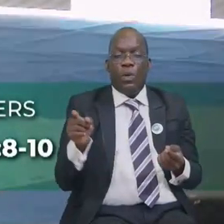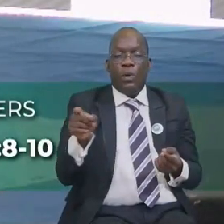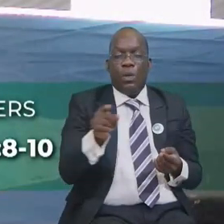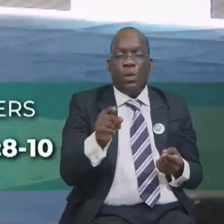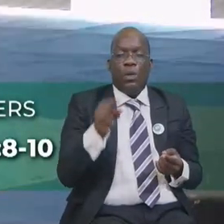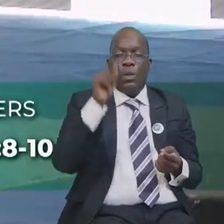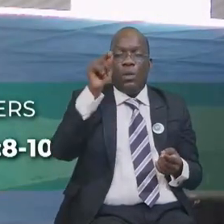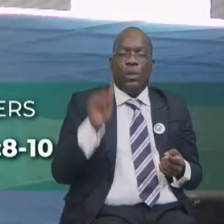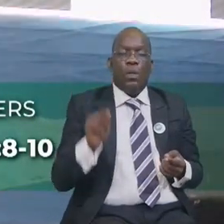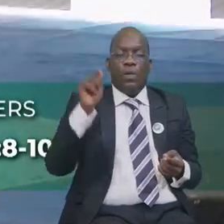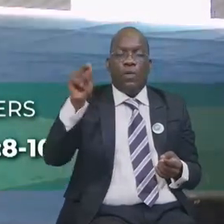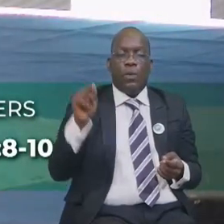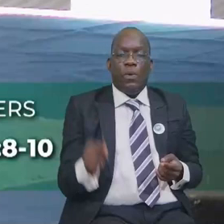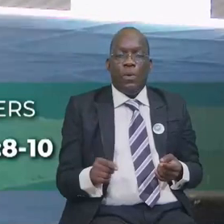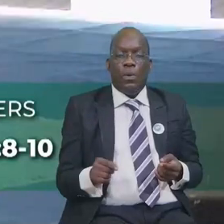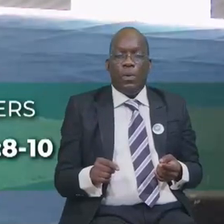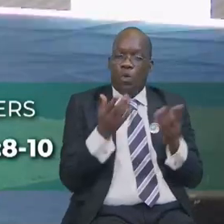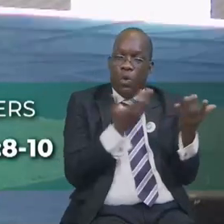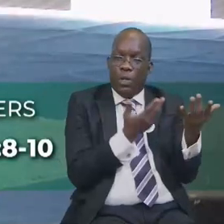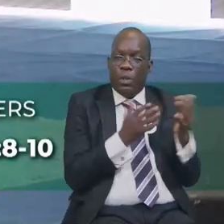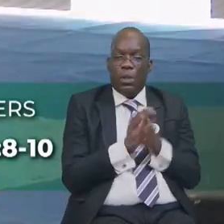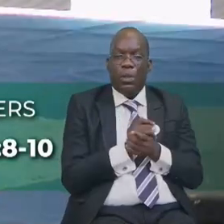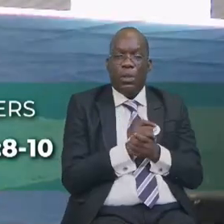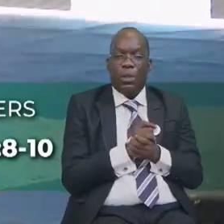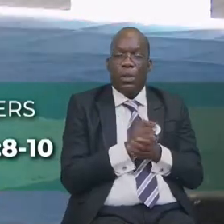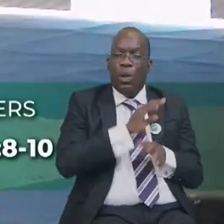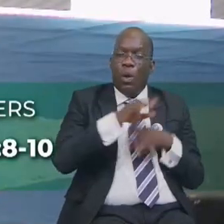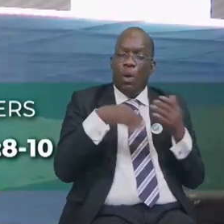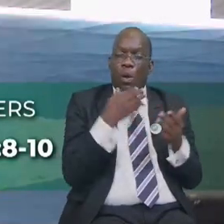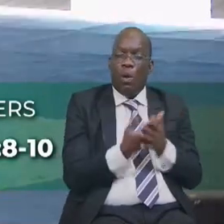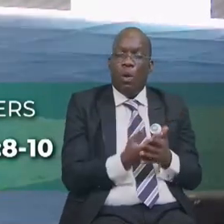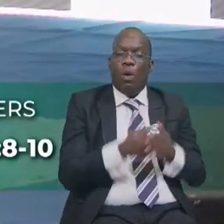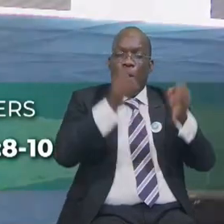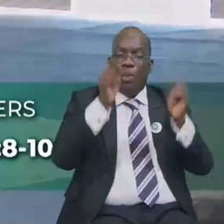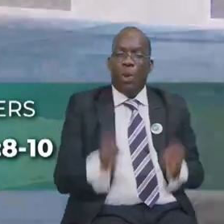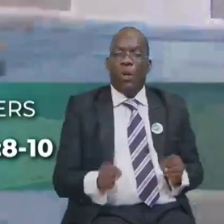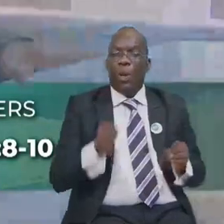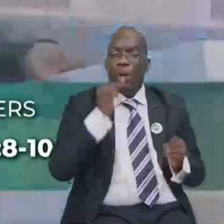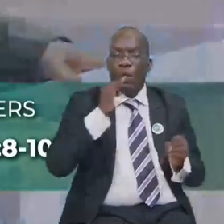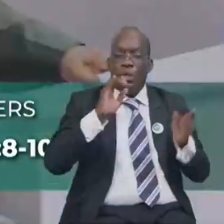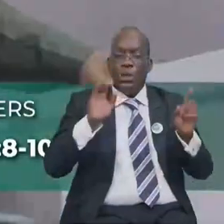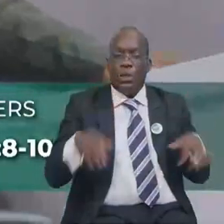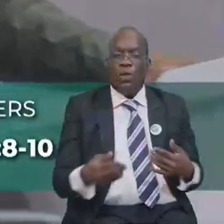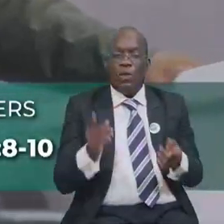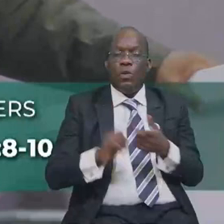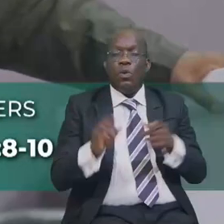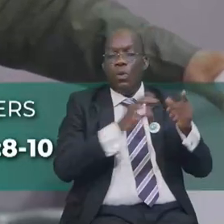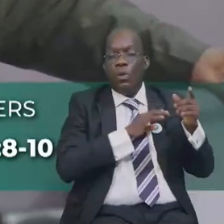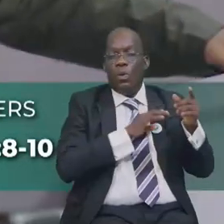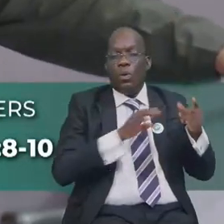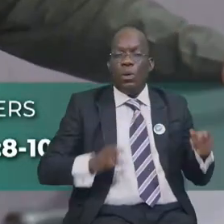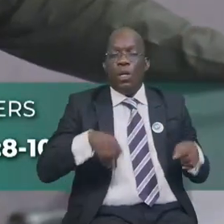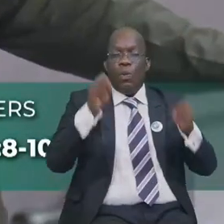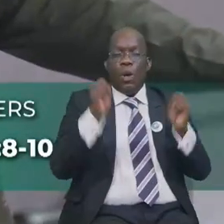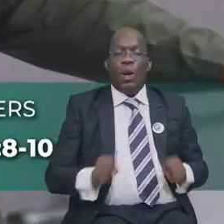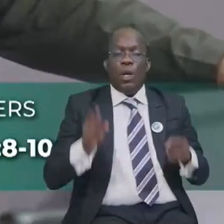Allez, attendez. Tout pouvoir a été donné à Christ. La puissance pour